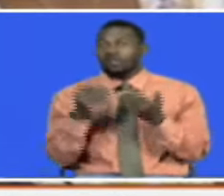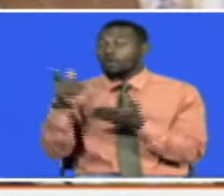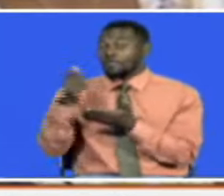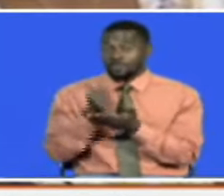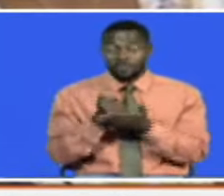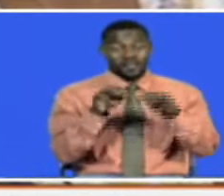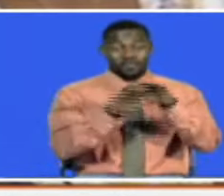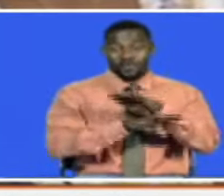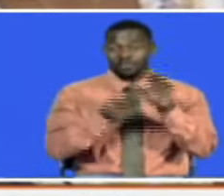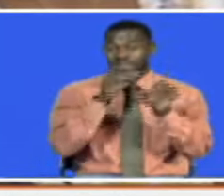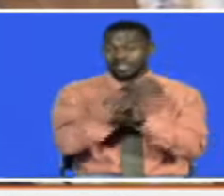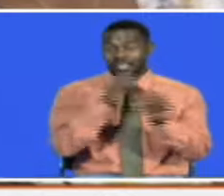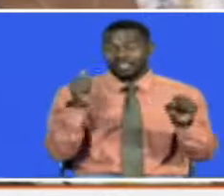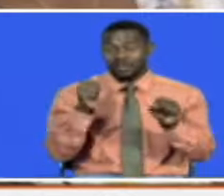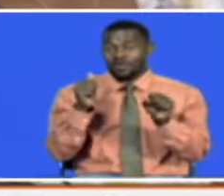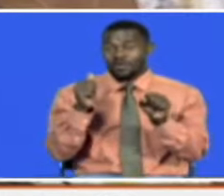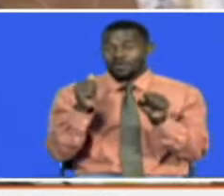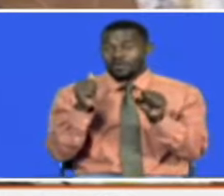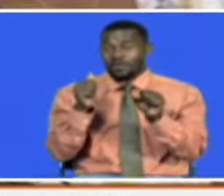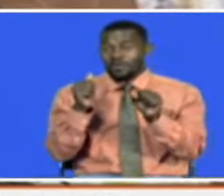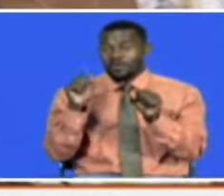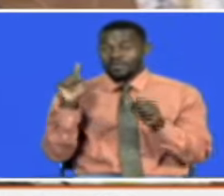In the office of the Deputy President of the Republic of Kenya,